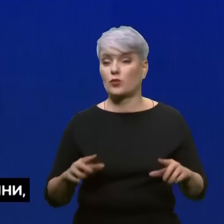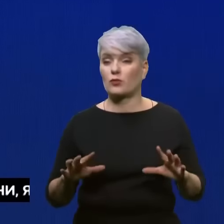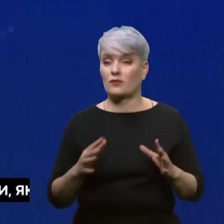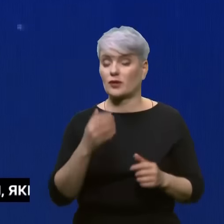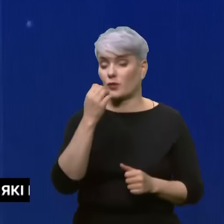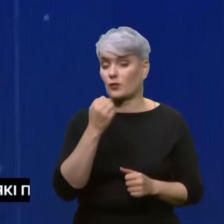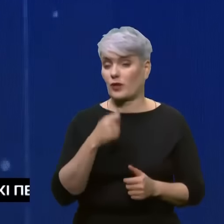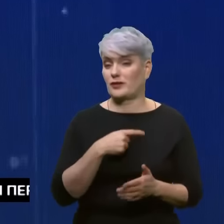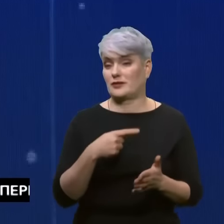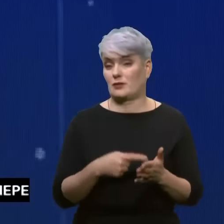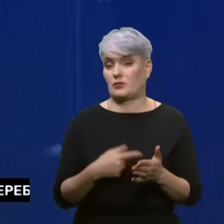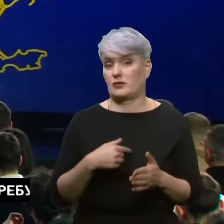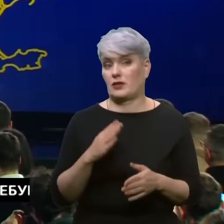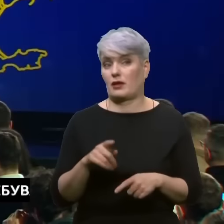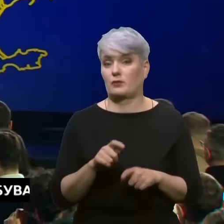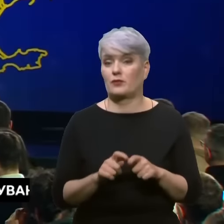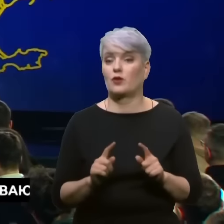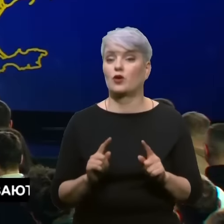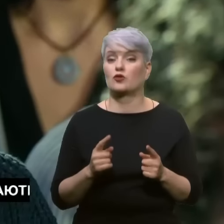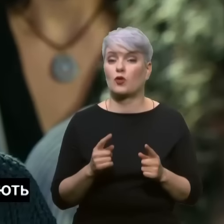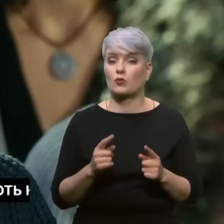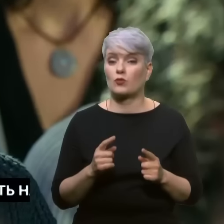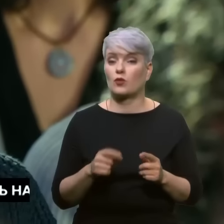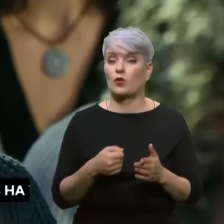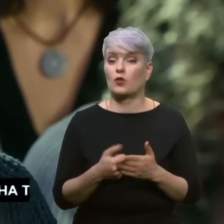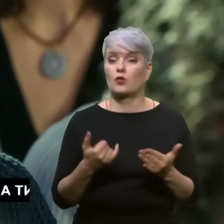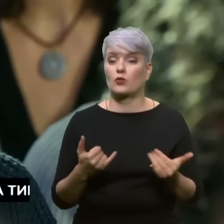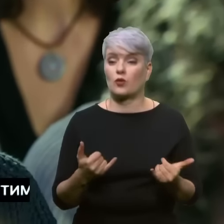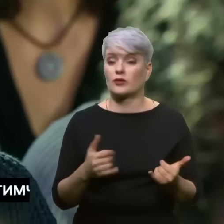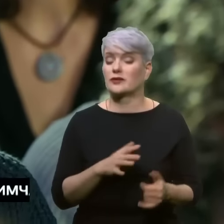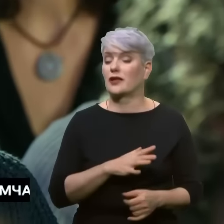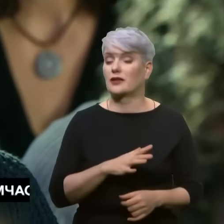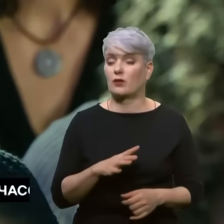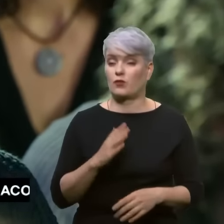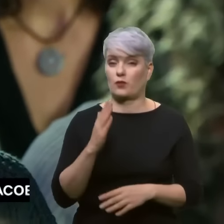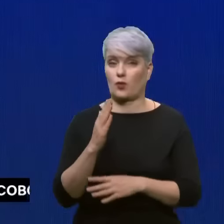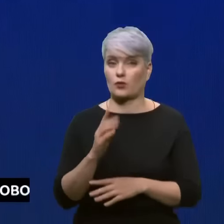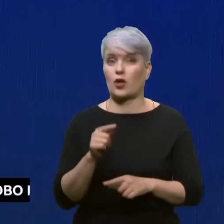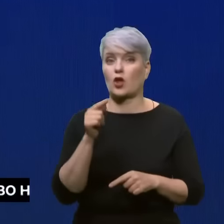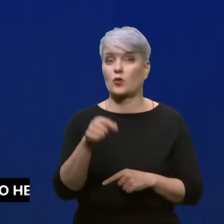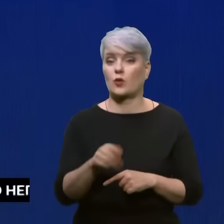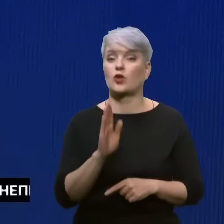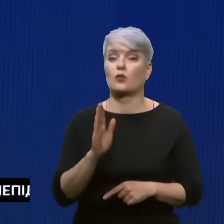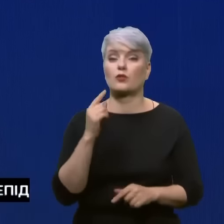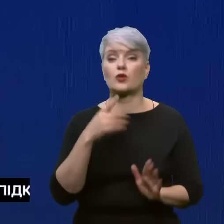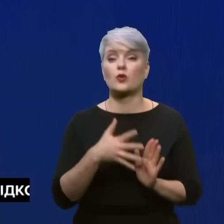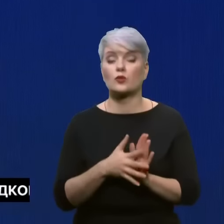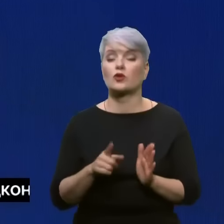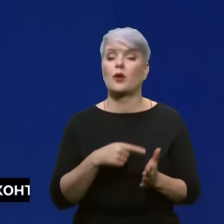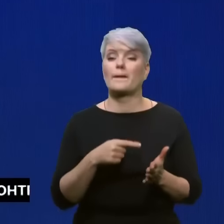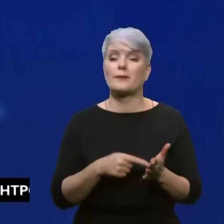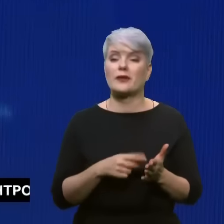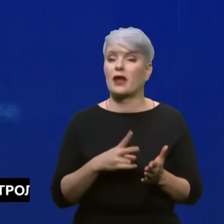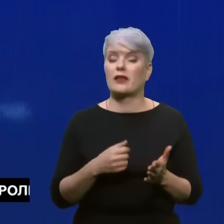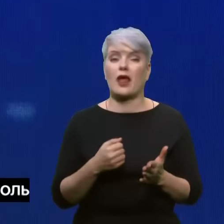дякую за запитання, я перевірю, чому він досі не був проголосований. І тоді буде зрозуміло, що питання не